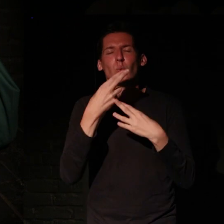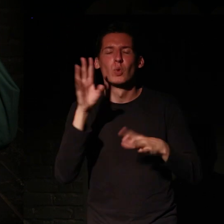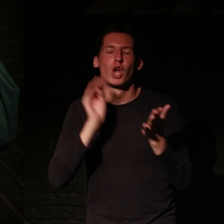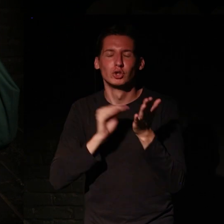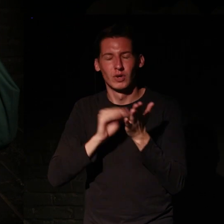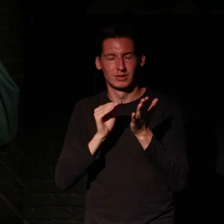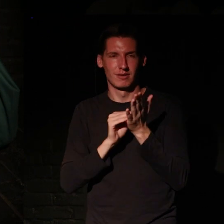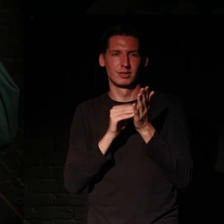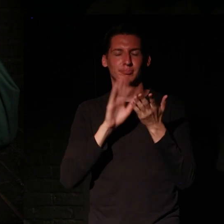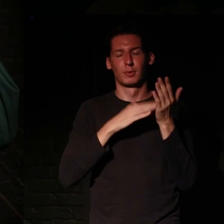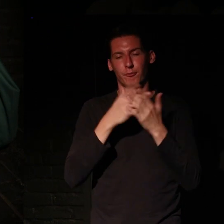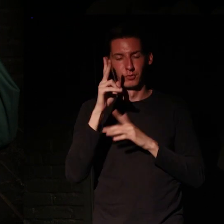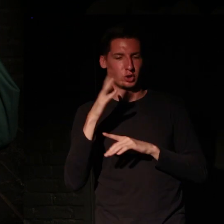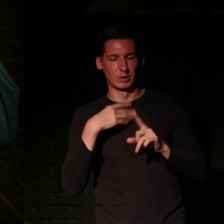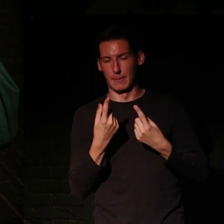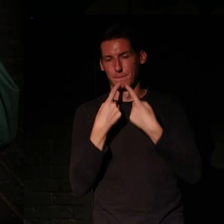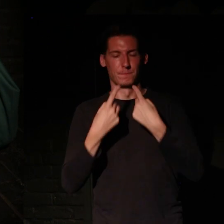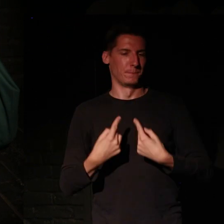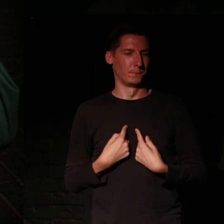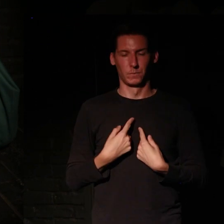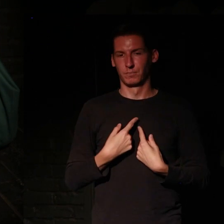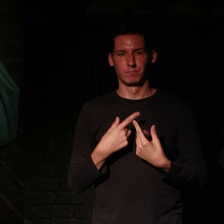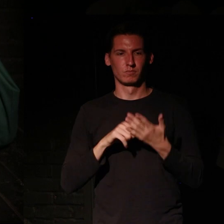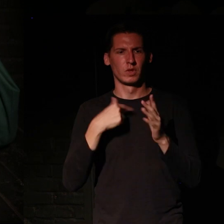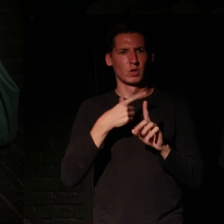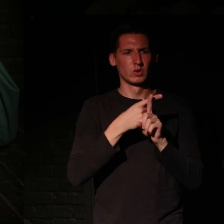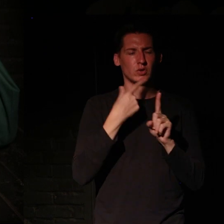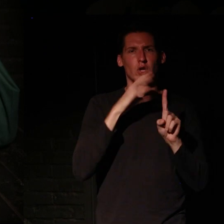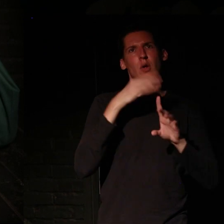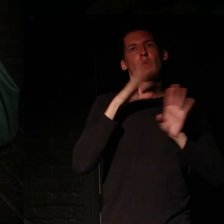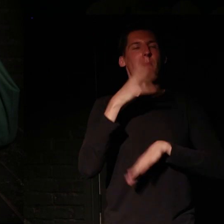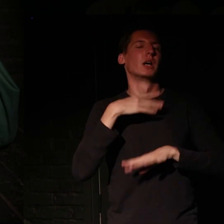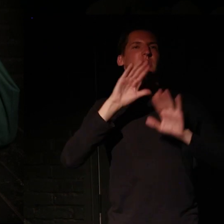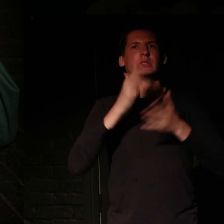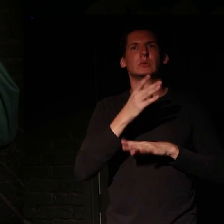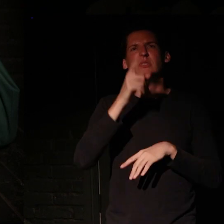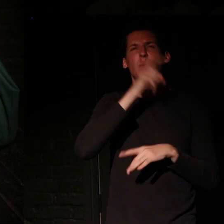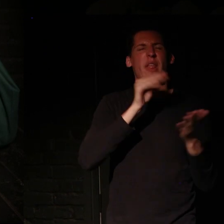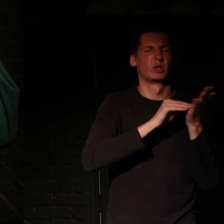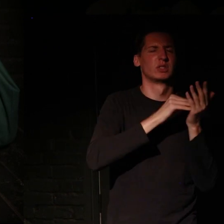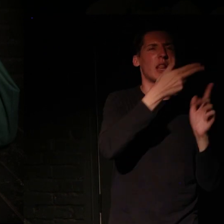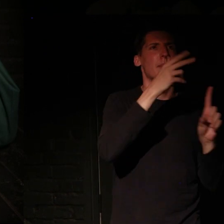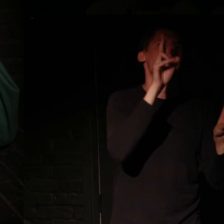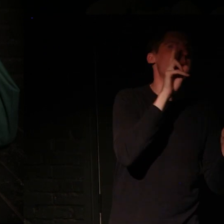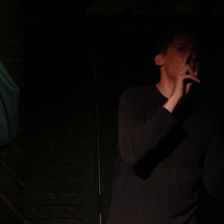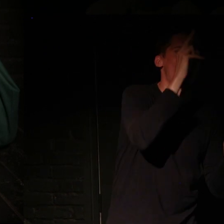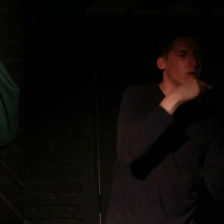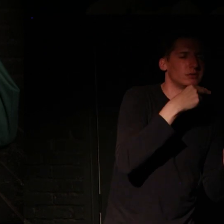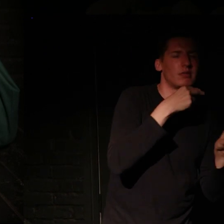doświadczenia i zawsze ktoś może powiedzieć, no tak, ale ja mam bardzo złe doświadczenia Ojca, a ja mam bardzo złe